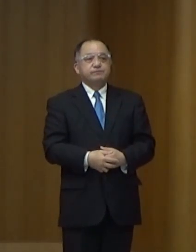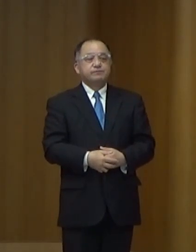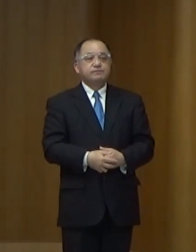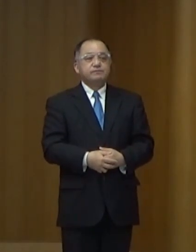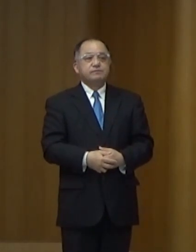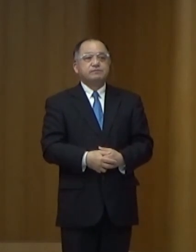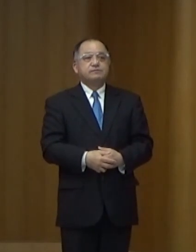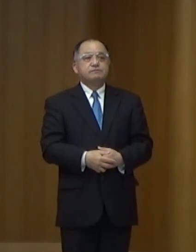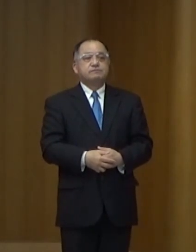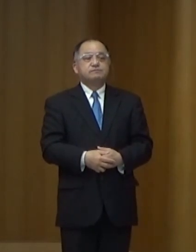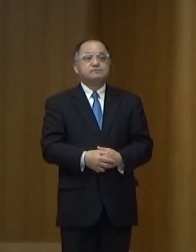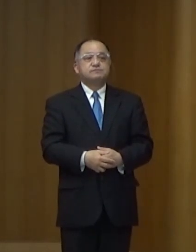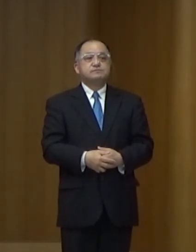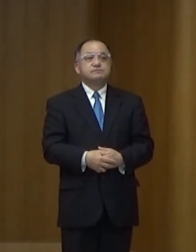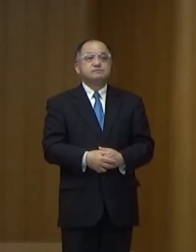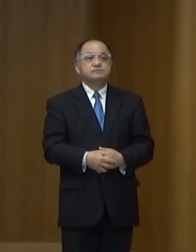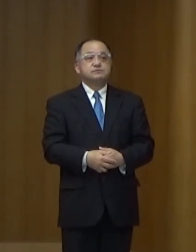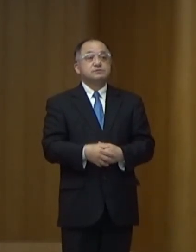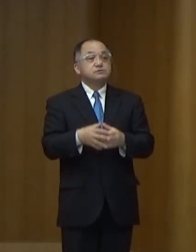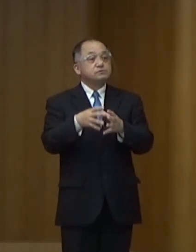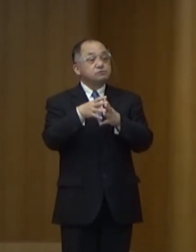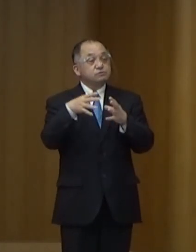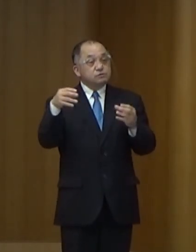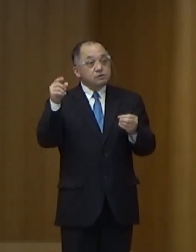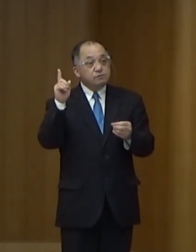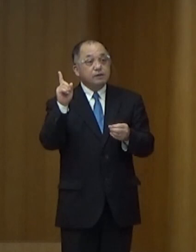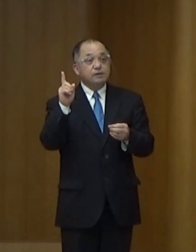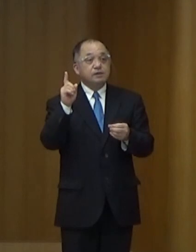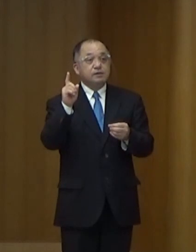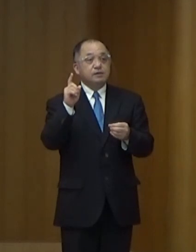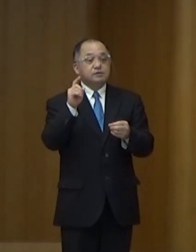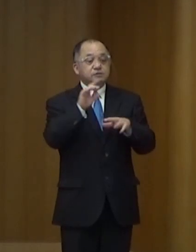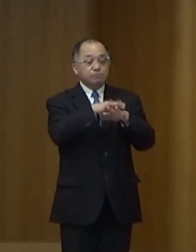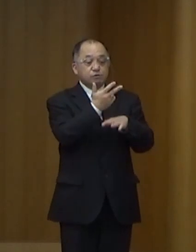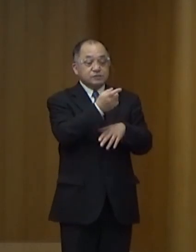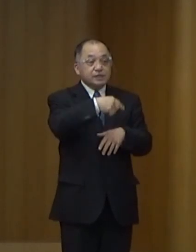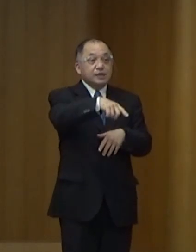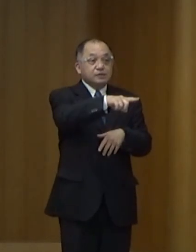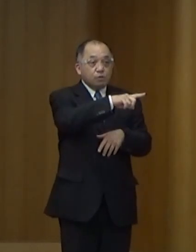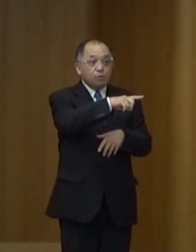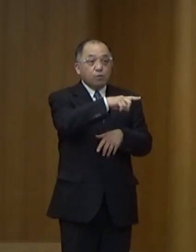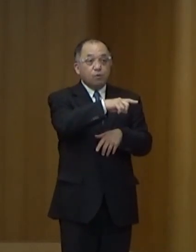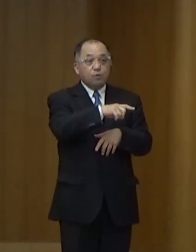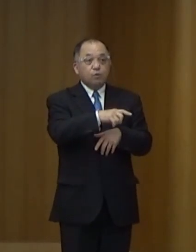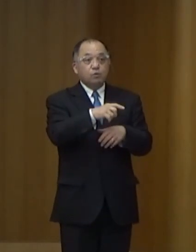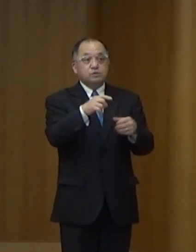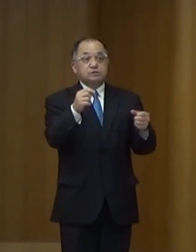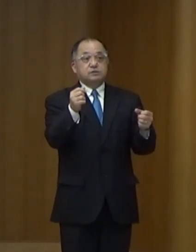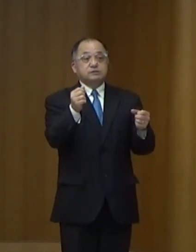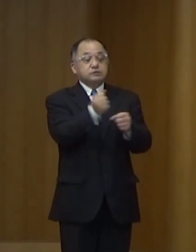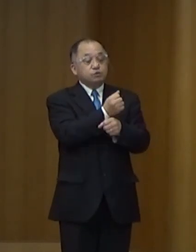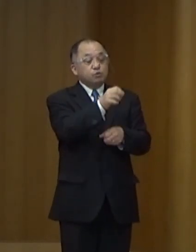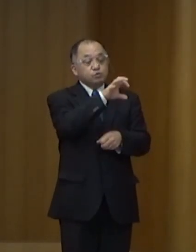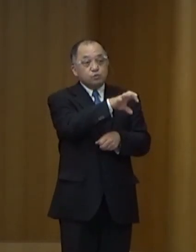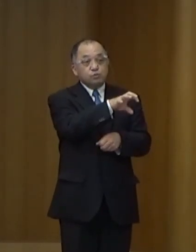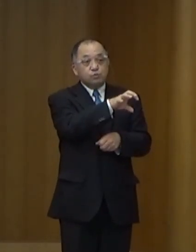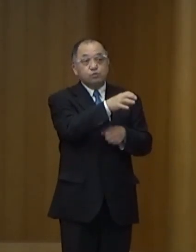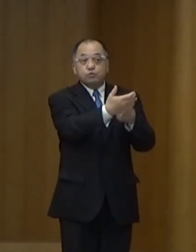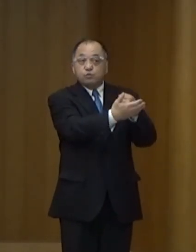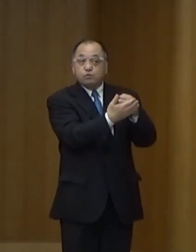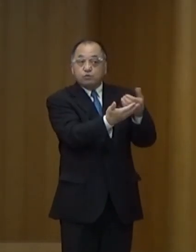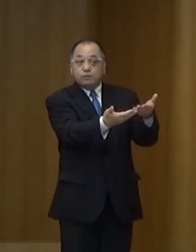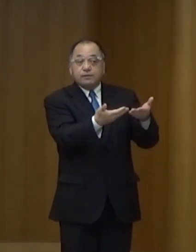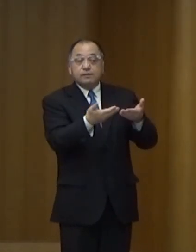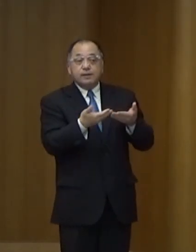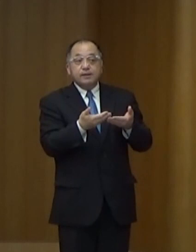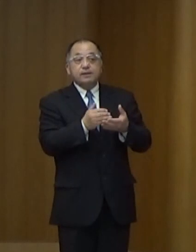なお国ではですね、札幌市内の事業所のご協力をいただきま